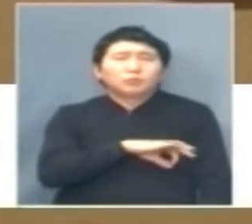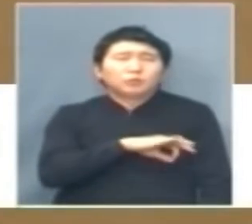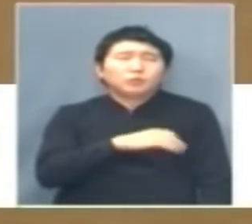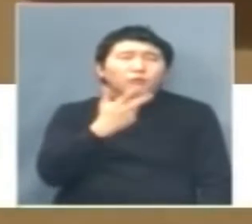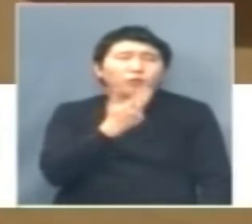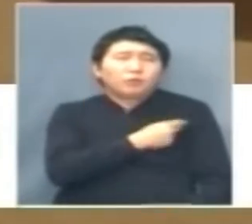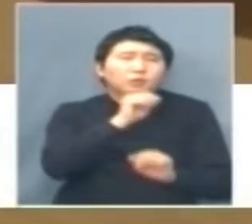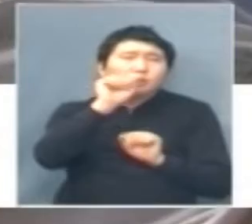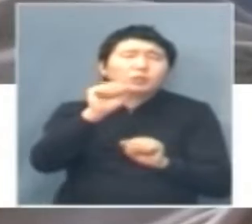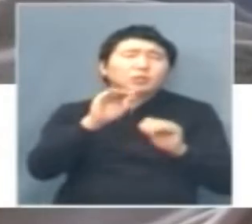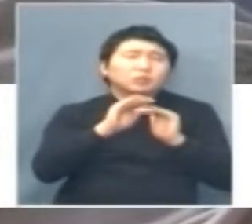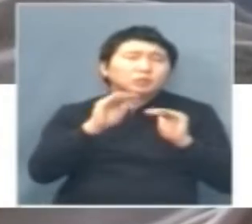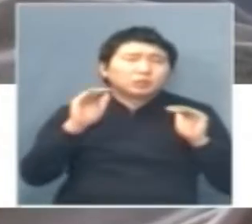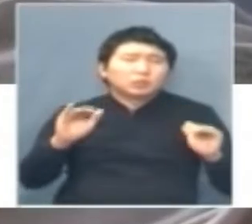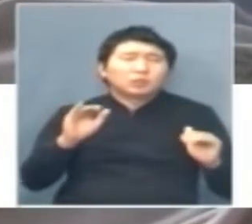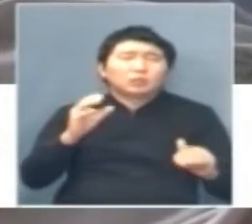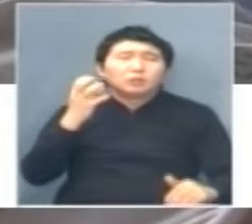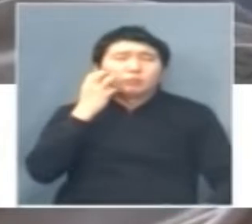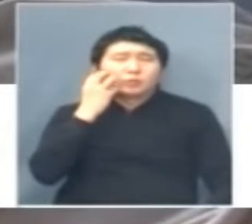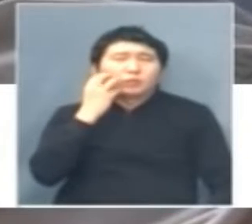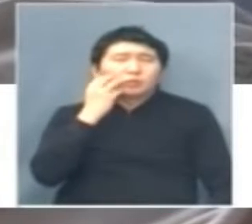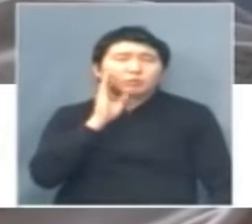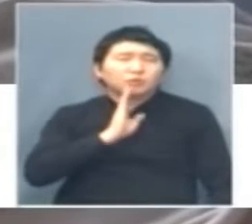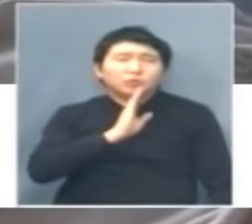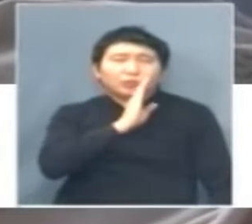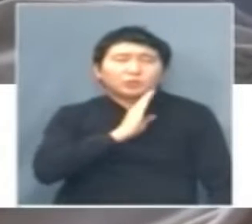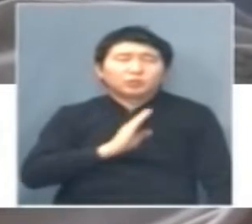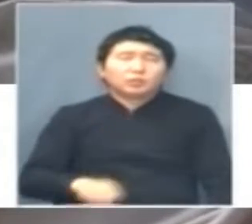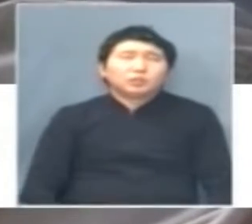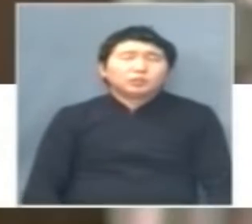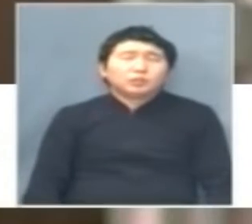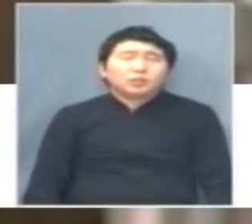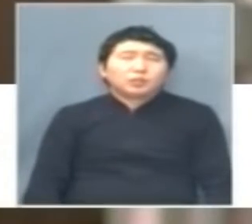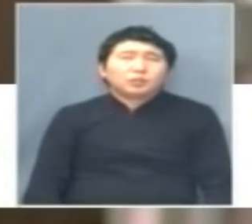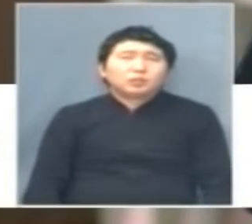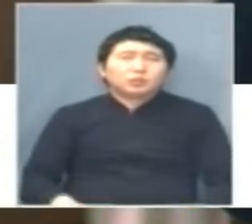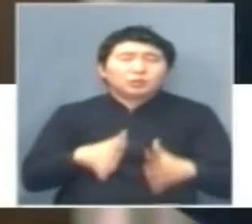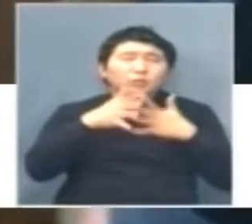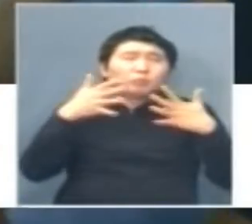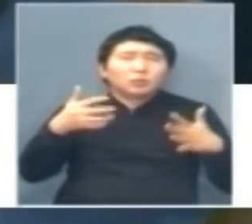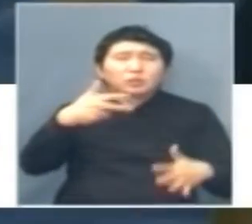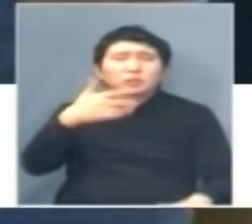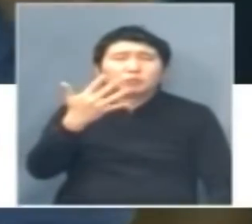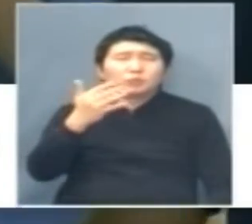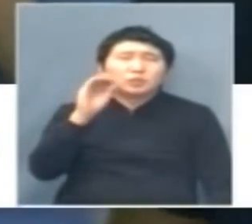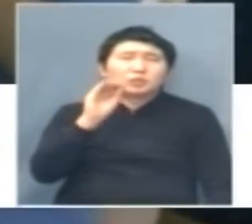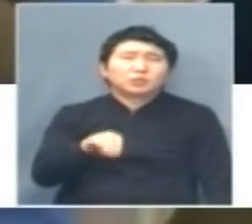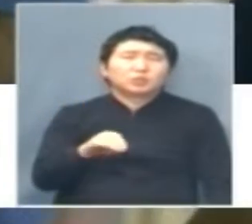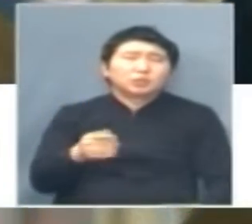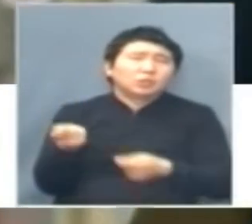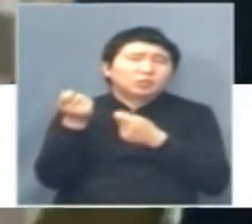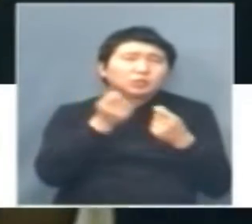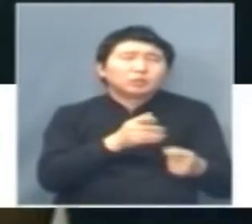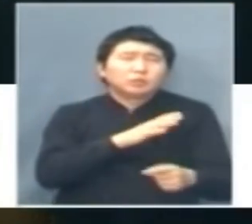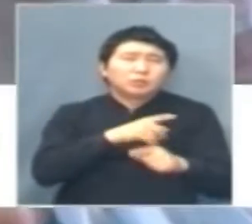детей, беременных и кормящих женщин в Восточном Казахстане. В настоящее время в область поставлено более 35 тысяч доз. Из них